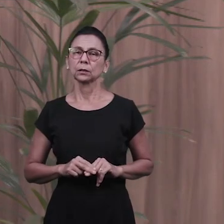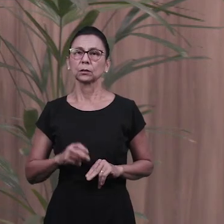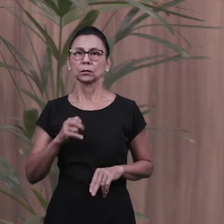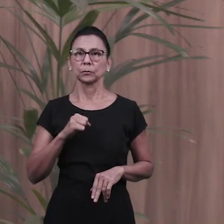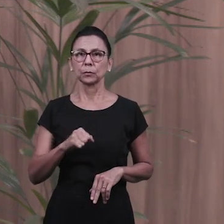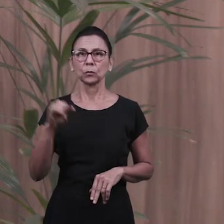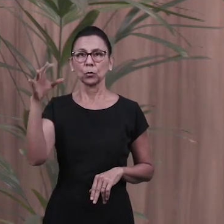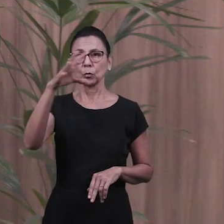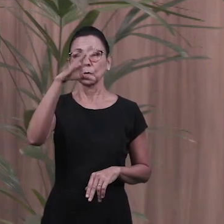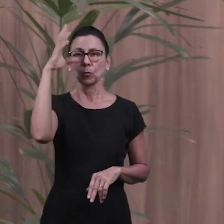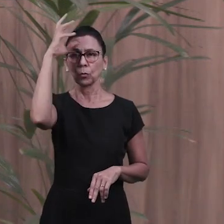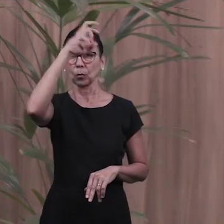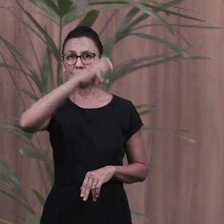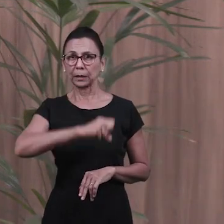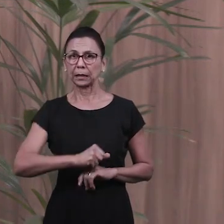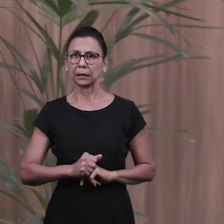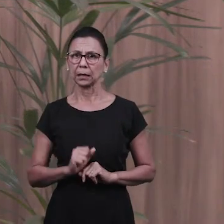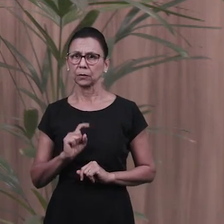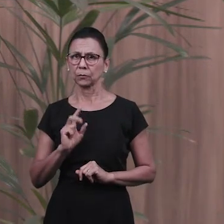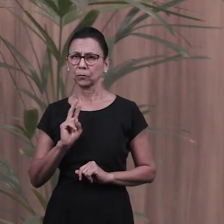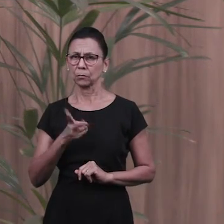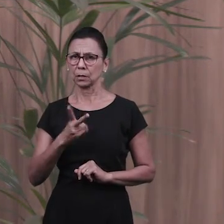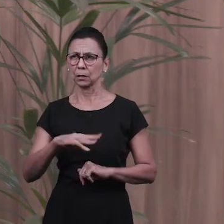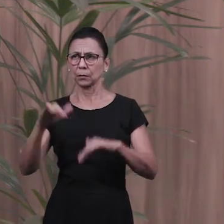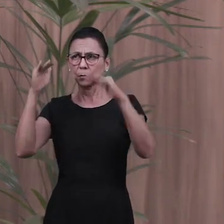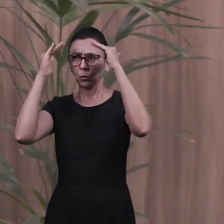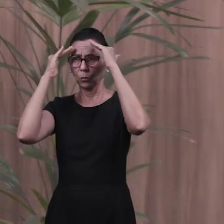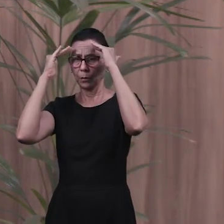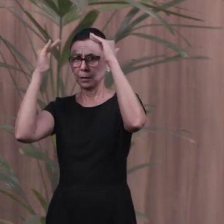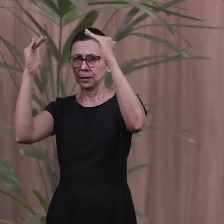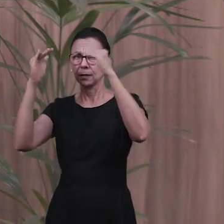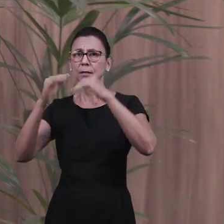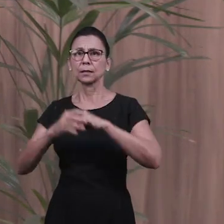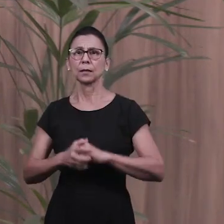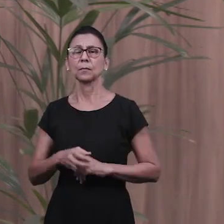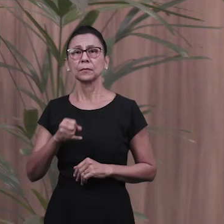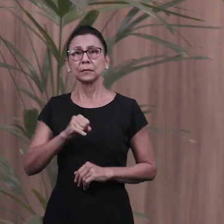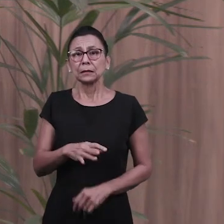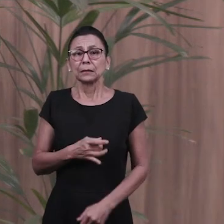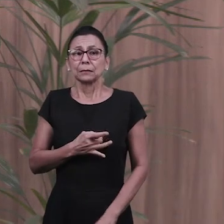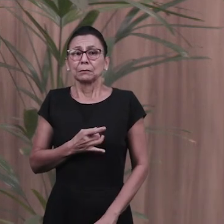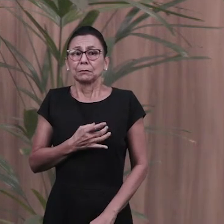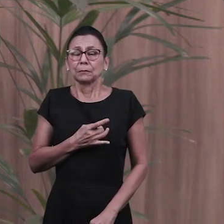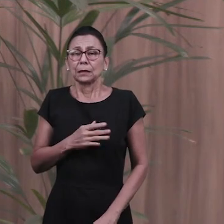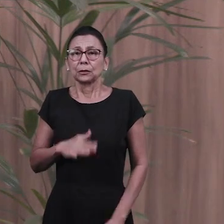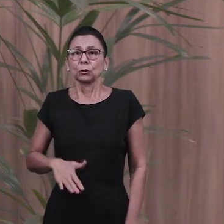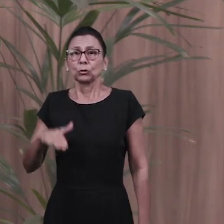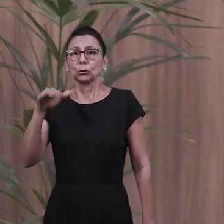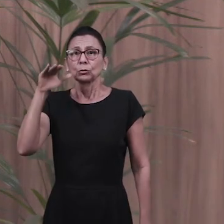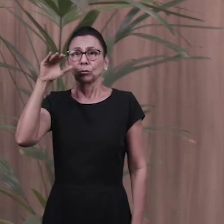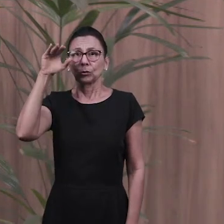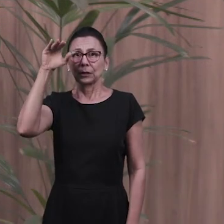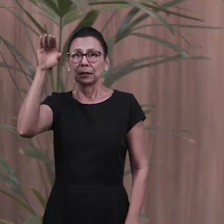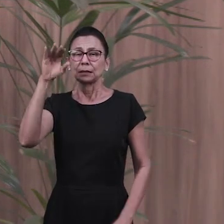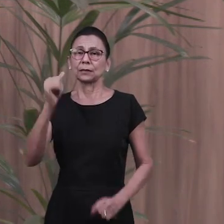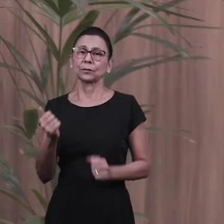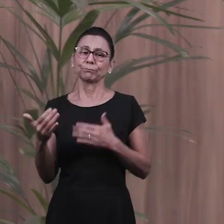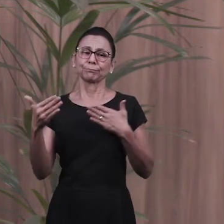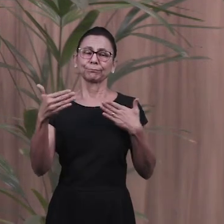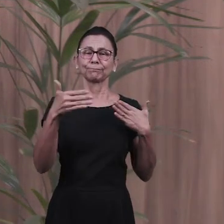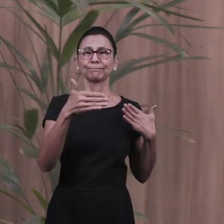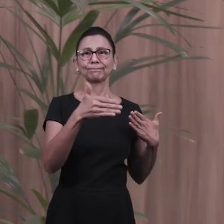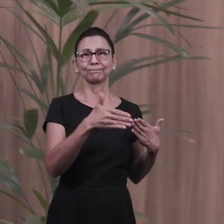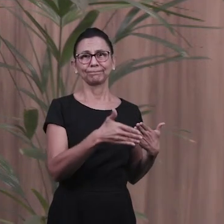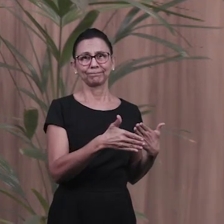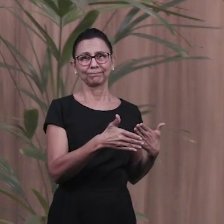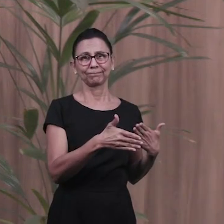s'ils obéissent par peur, quand ils vont grandir, ils pourront désirer faire tous ceux qui n'ont pas pu faire avant.